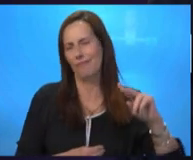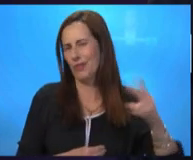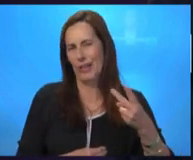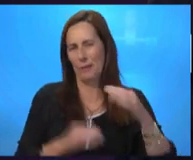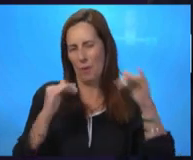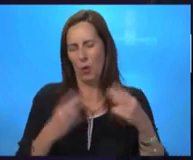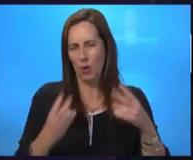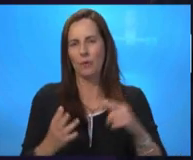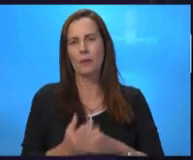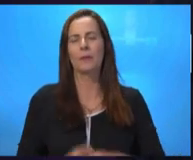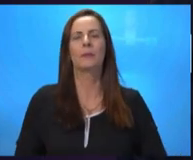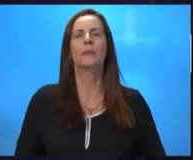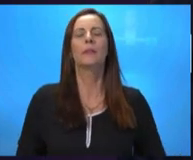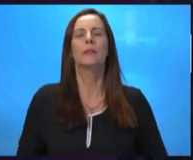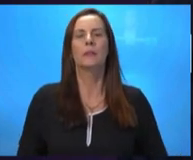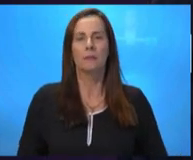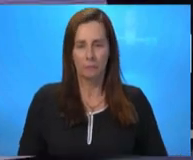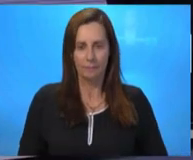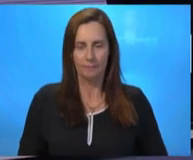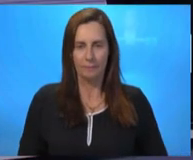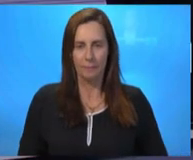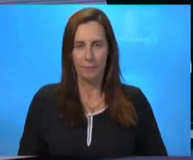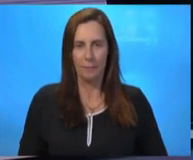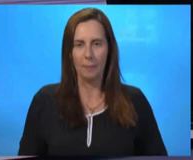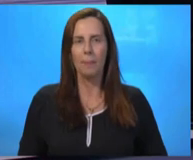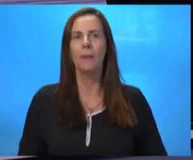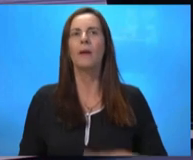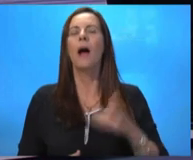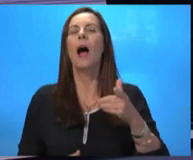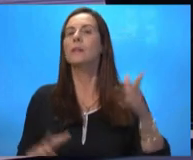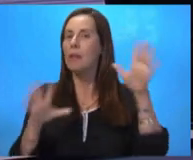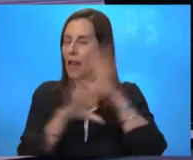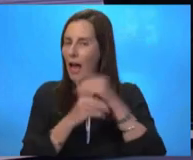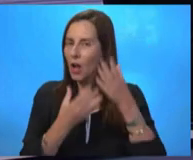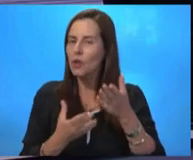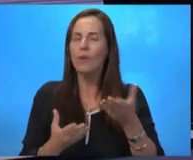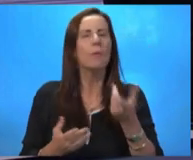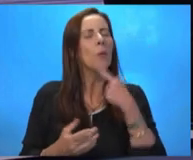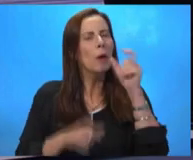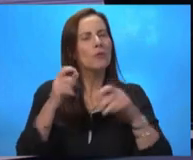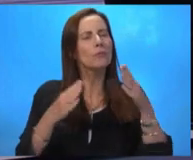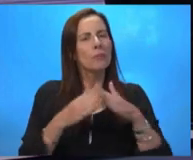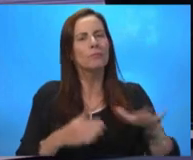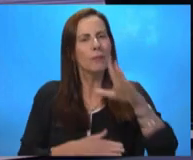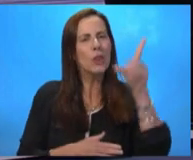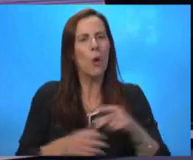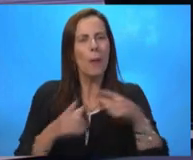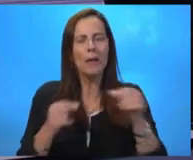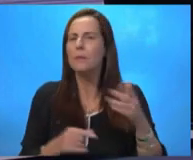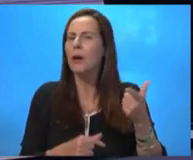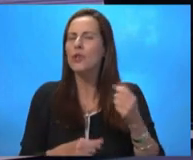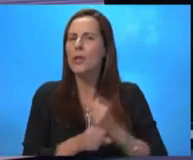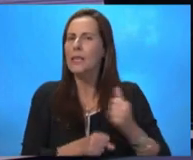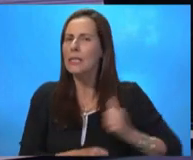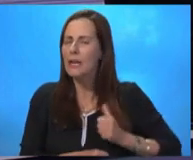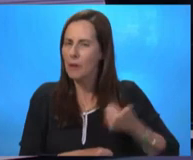בנק המטרות. איציק זוארס בגבול עזה הלילה, לילה טוב לך. מה אומרים התושבים בדרום על התגובה הצבאית הישראלית? הם